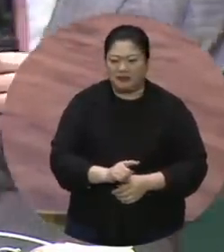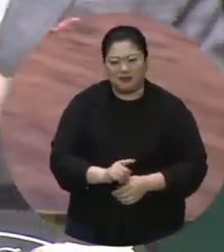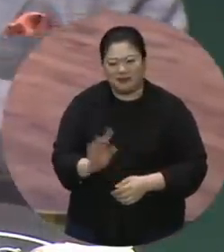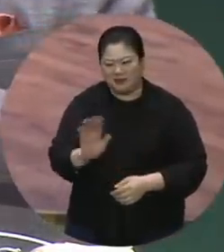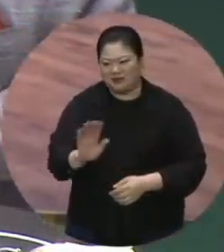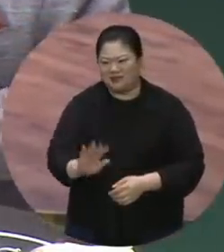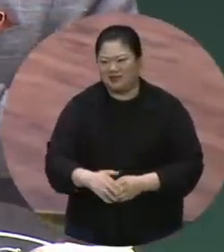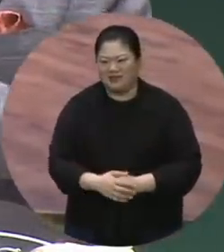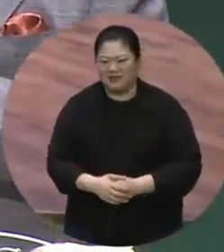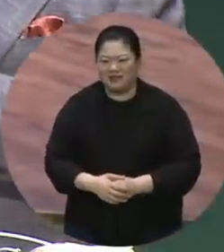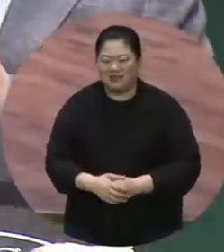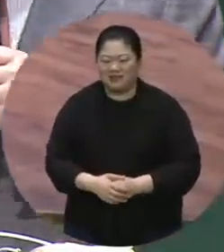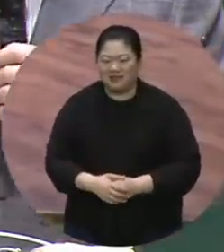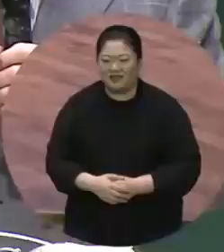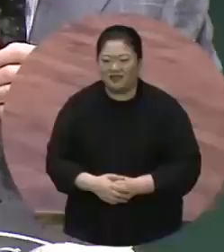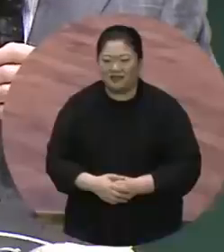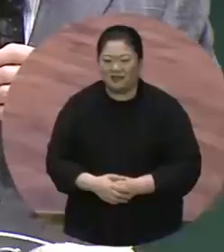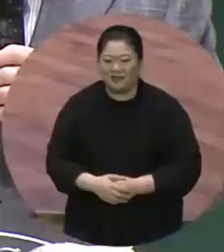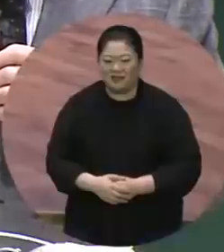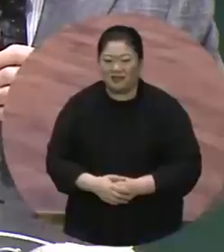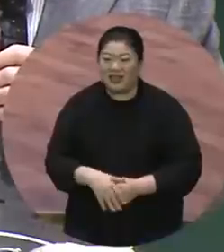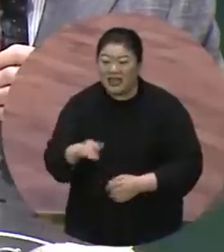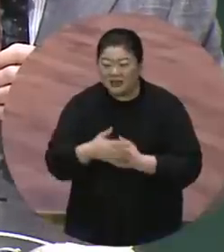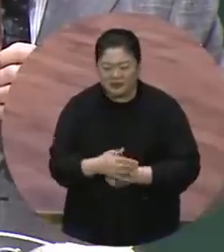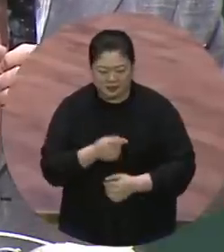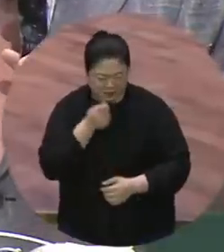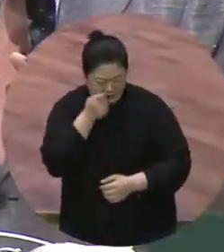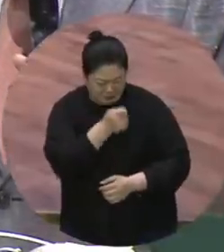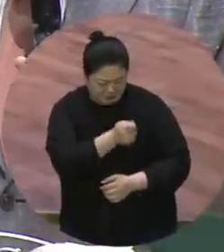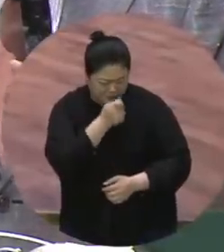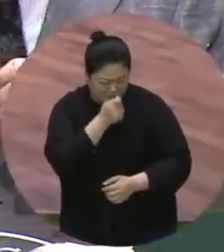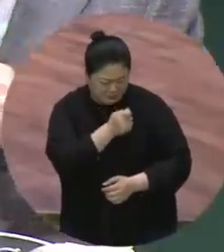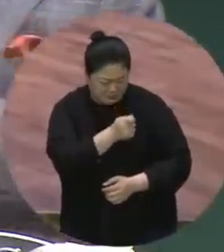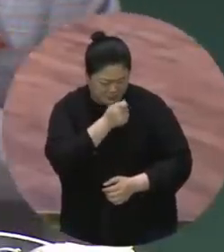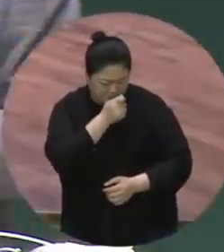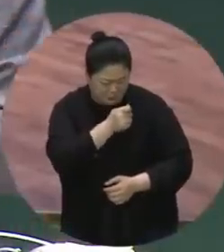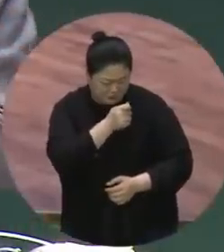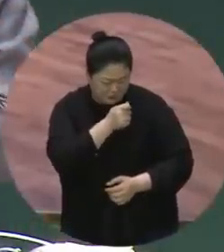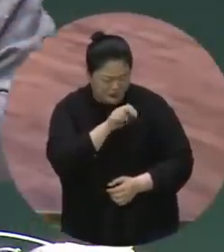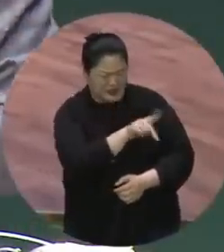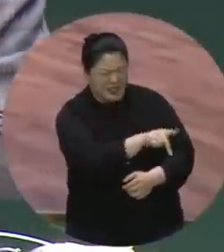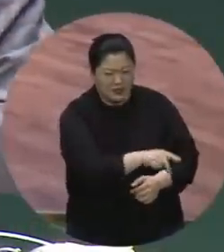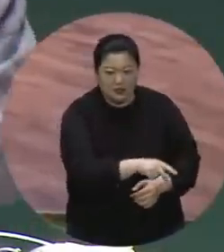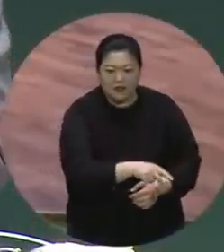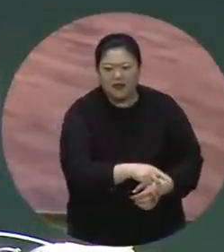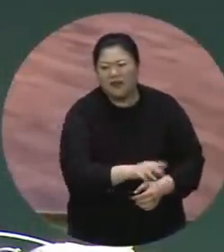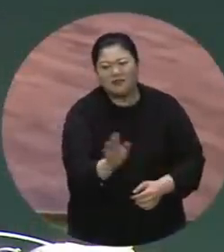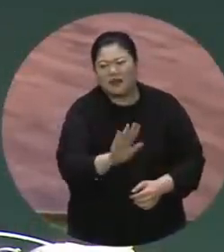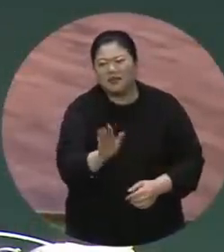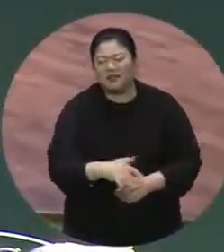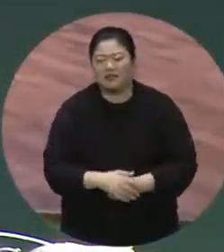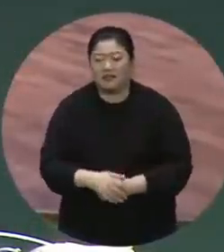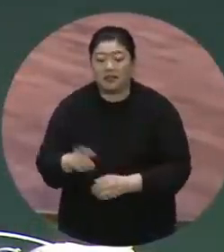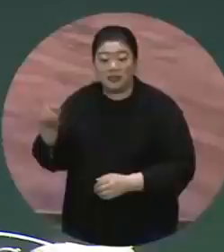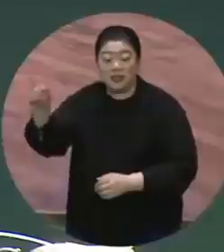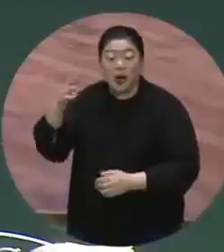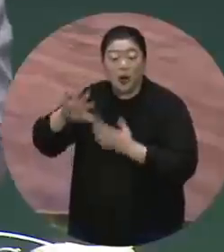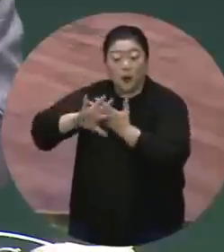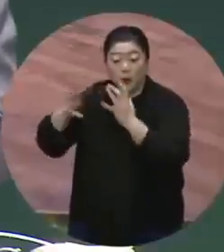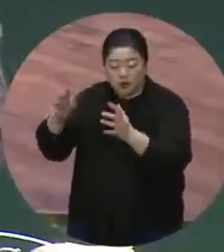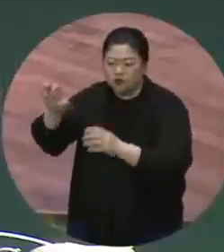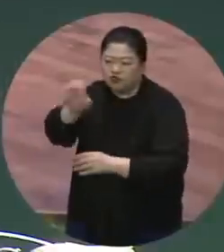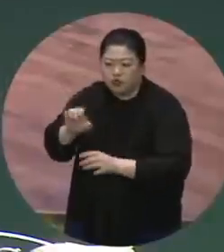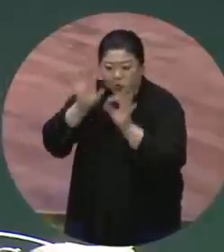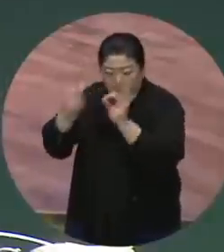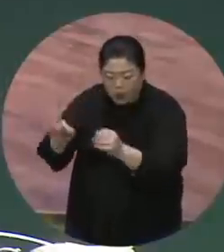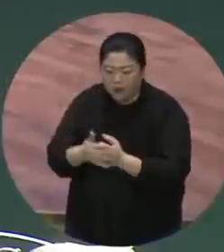뭐, 자식에게 칭찬합니까? 그게 귀신 문화라니까요. 외국엔 안 그래요. 와, 마들, 오, 땡큐.